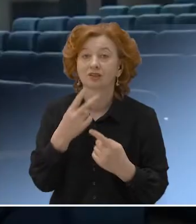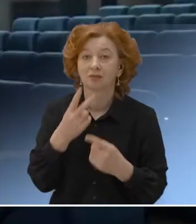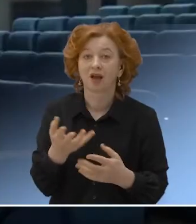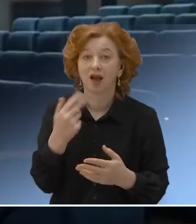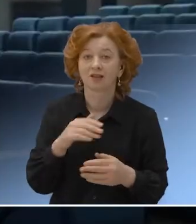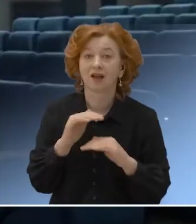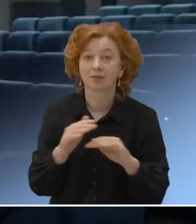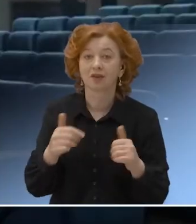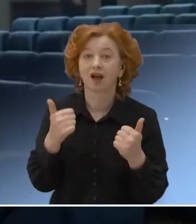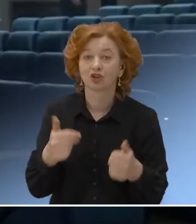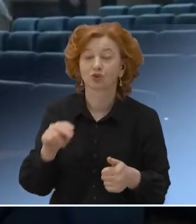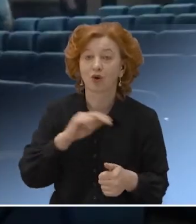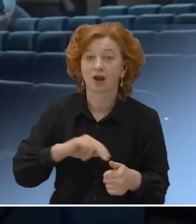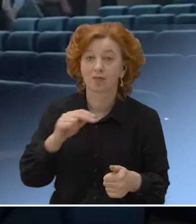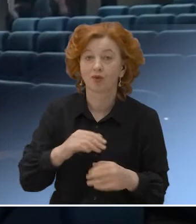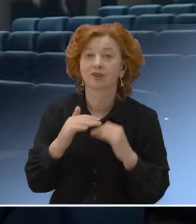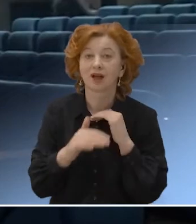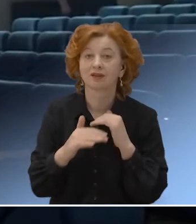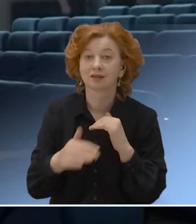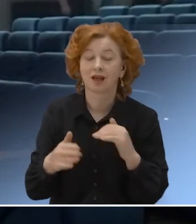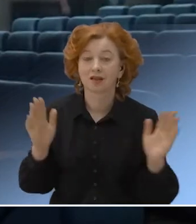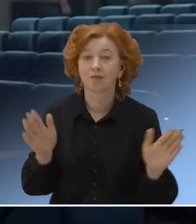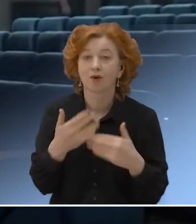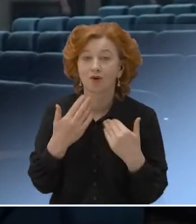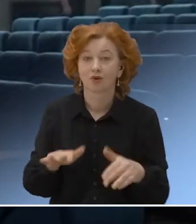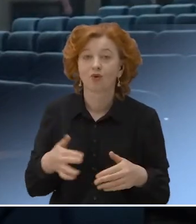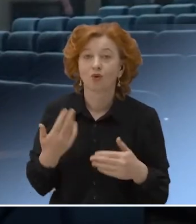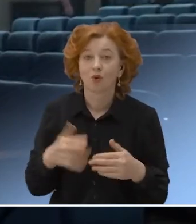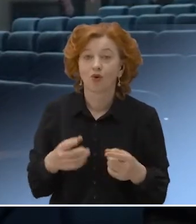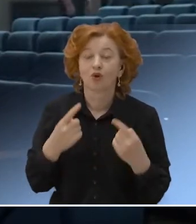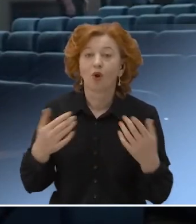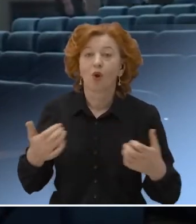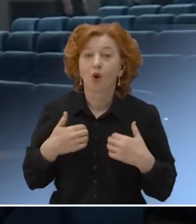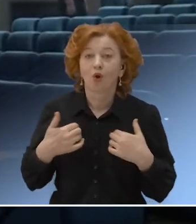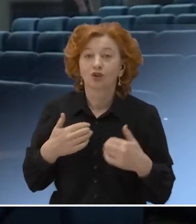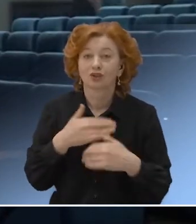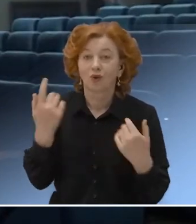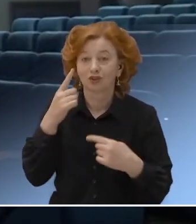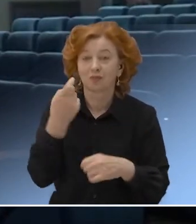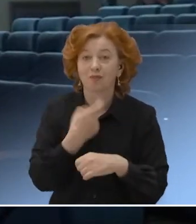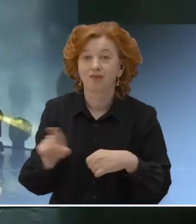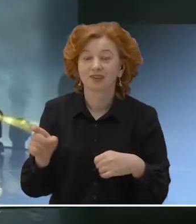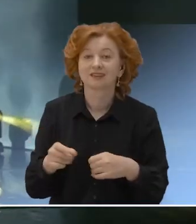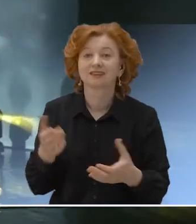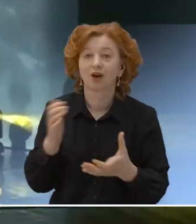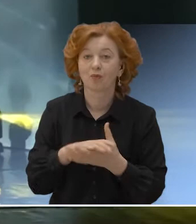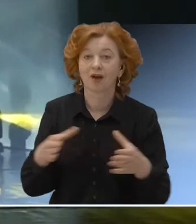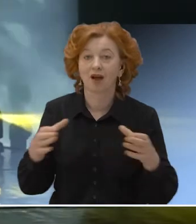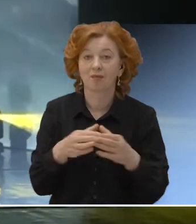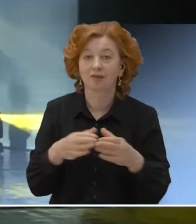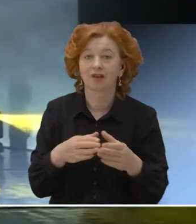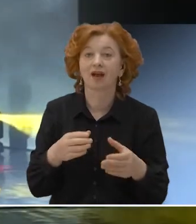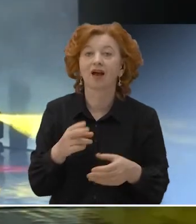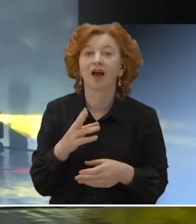Сальска. Когда ребята хорошо работают на сцене, хорошо поют, то естественно, что тут хочешь не хочешь, повернешься. Знакомьтесь,